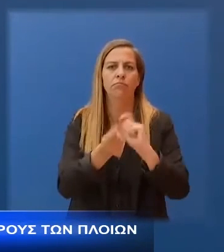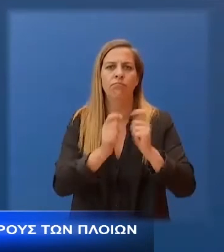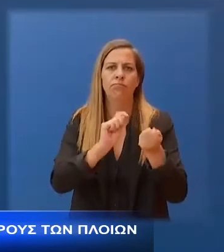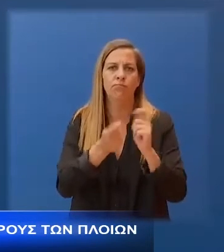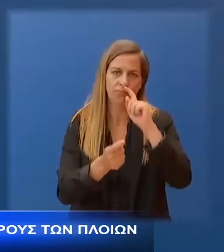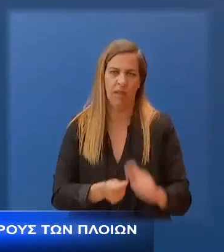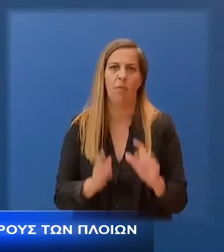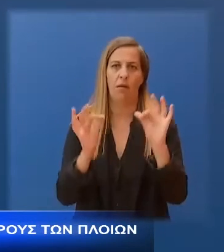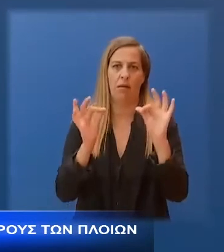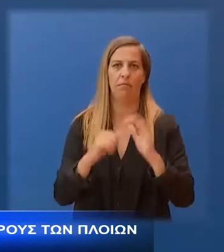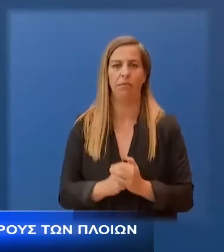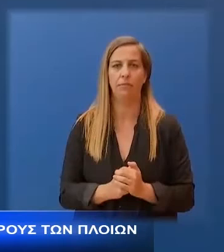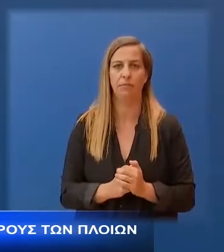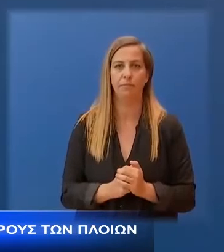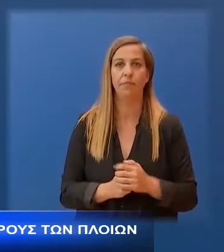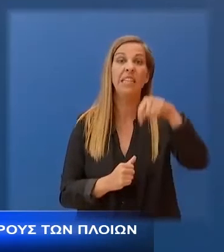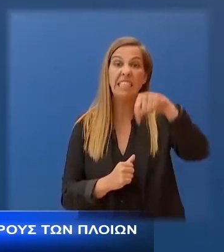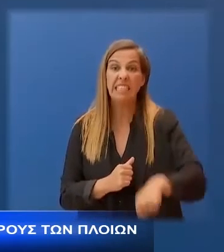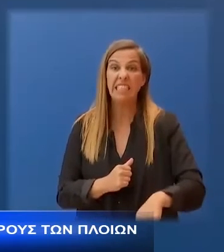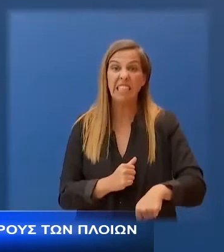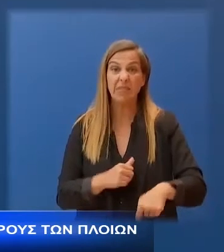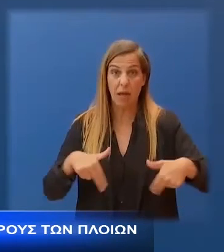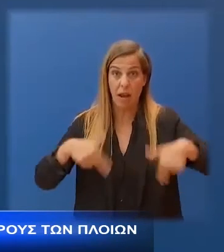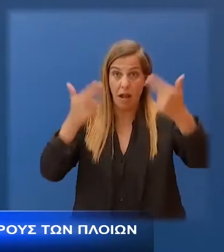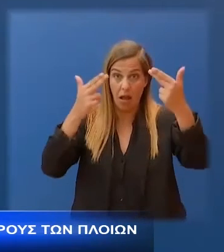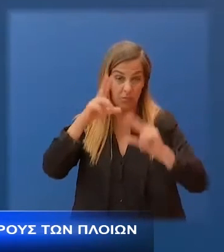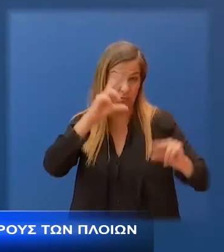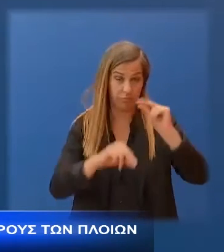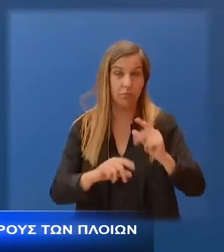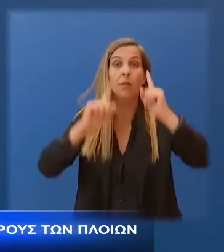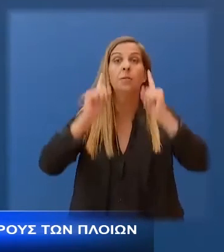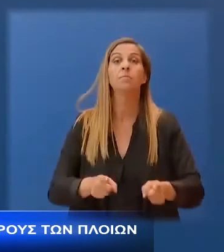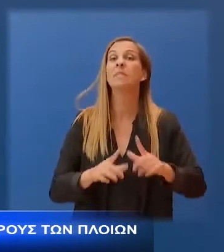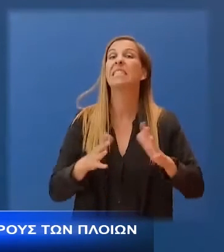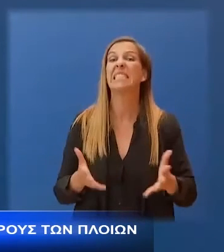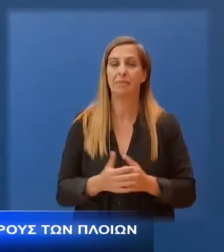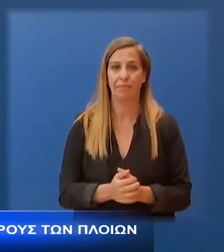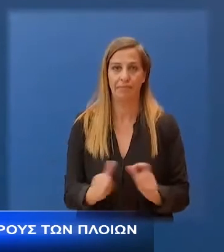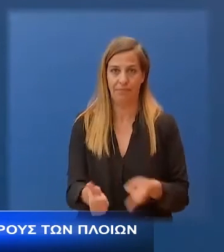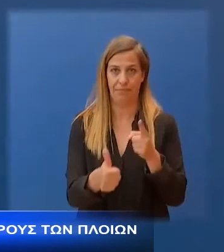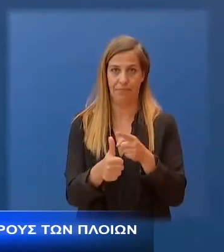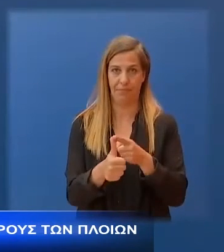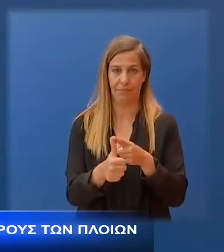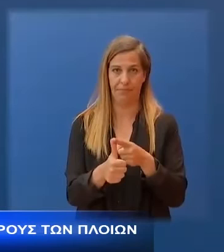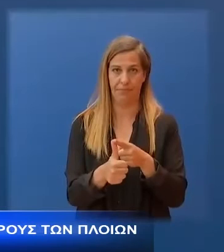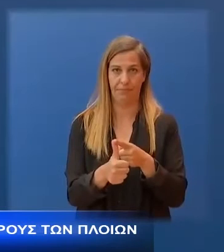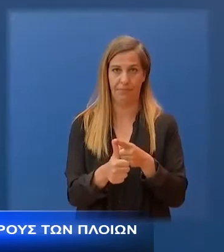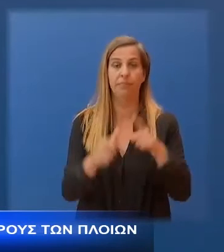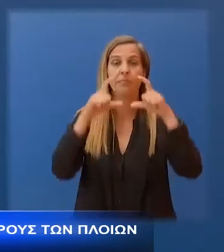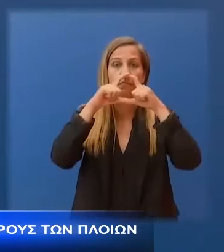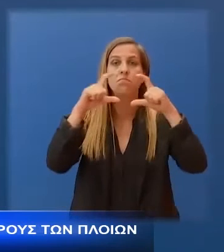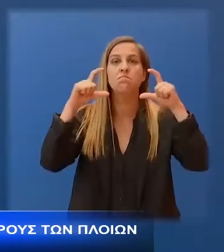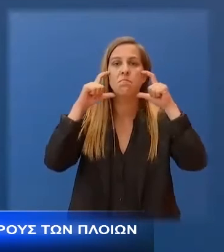πανδημίας. Στη σημερινή σύσκεψη αποφασίστηκαν τα εξής. Πρώτον, η χρήση